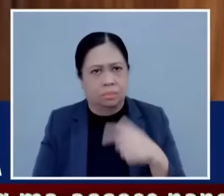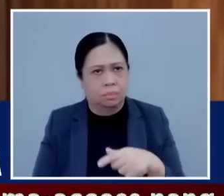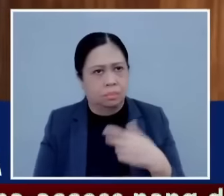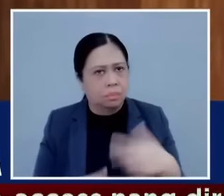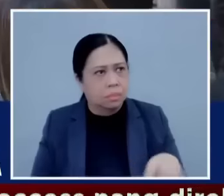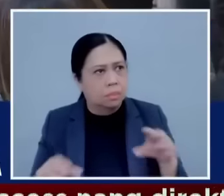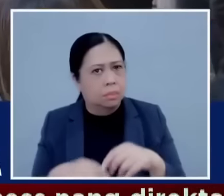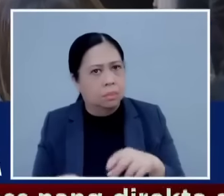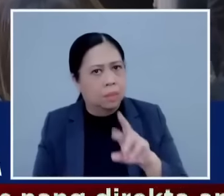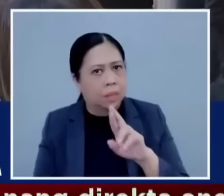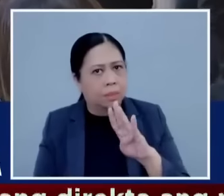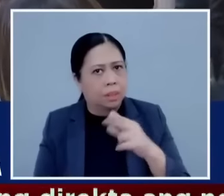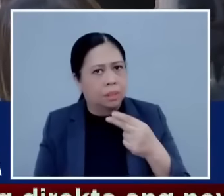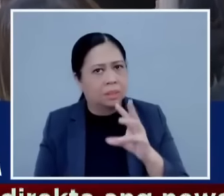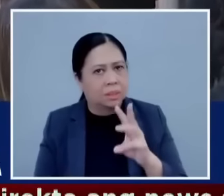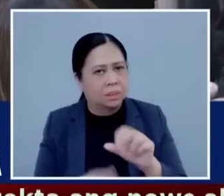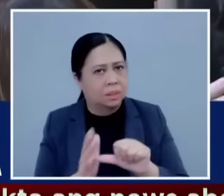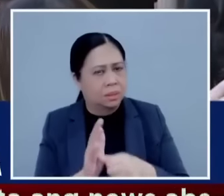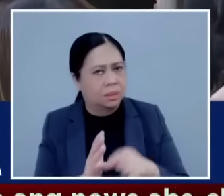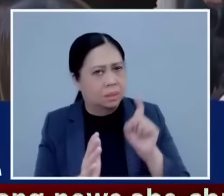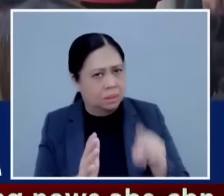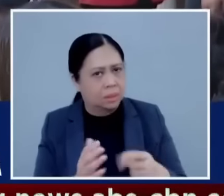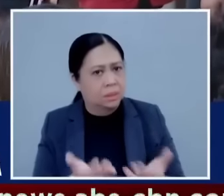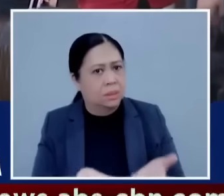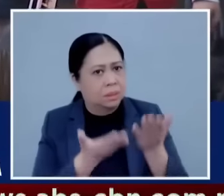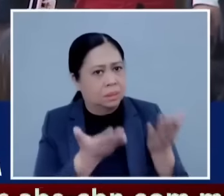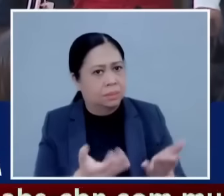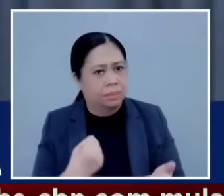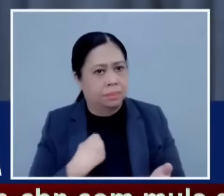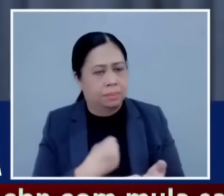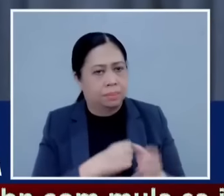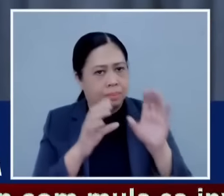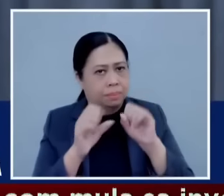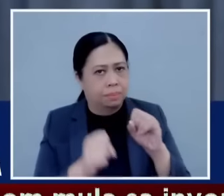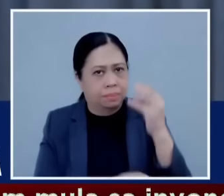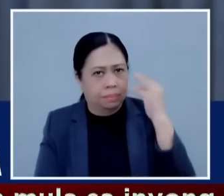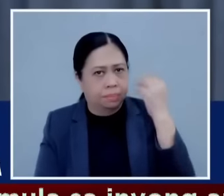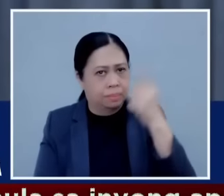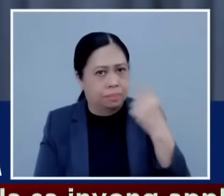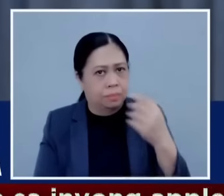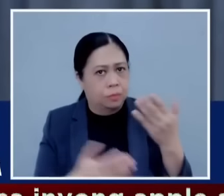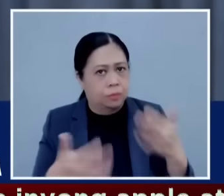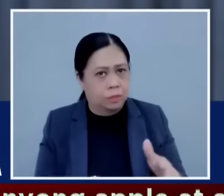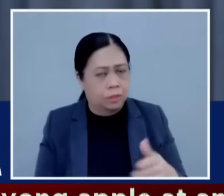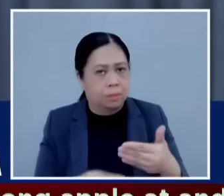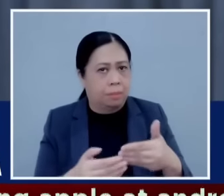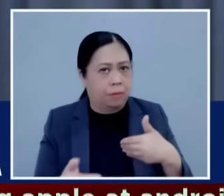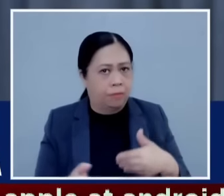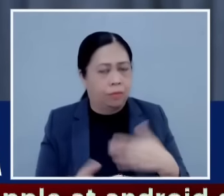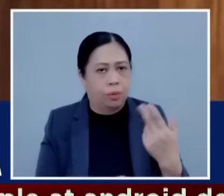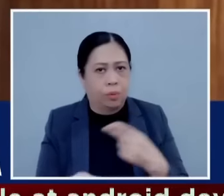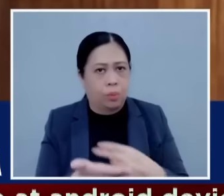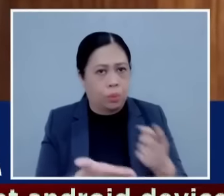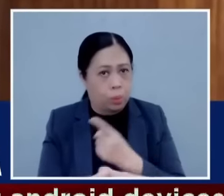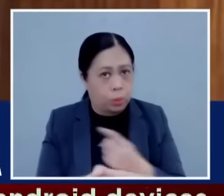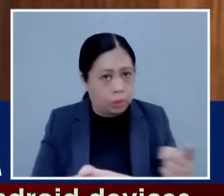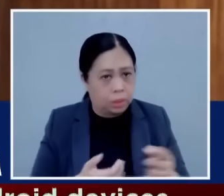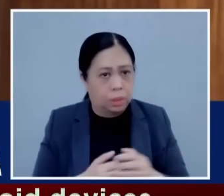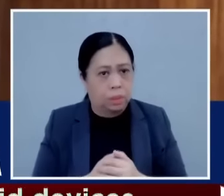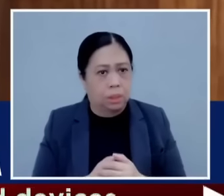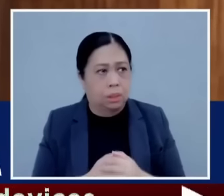ang RBH 6 kaya ginigit nila ang naunang sinabi ni Senate President Juan Miguel Zubiri na matatapos nila ito bago mag-Semana Santa. For you